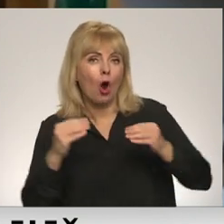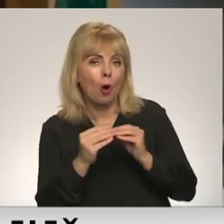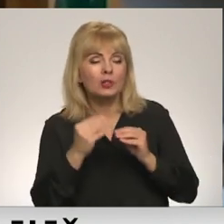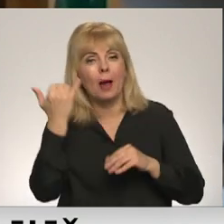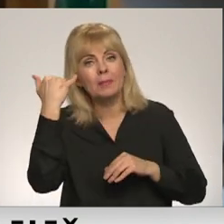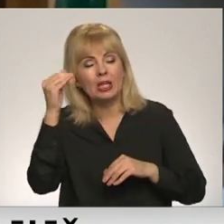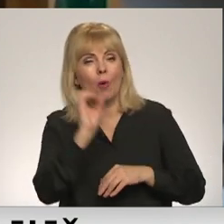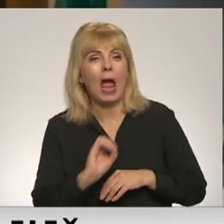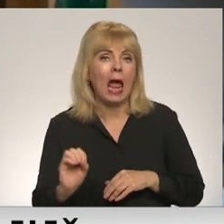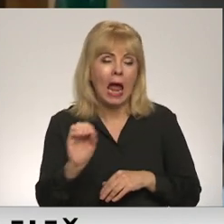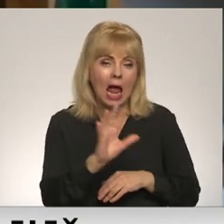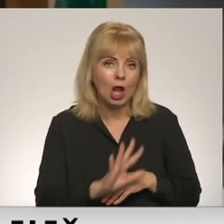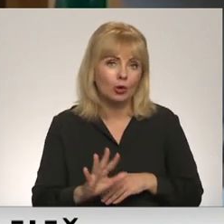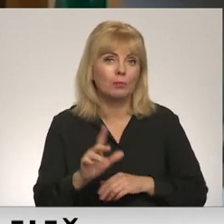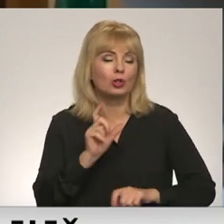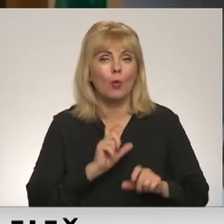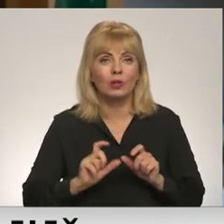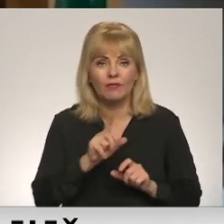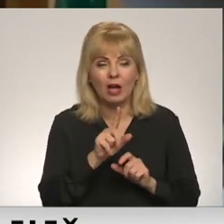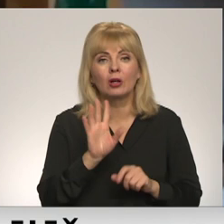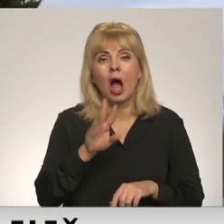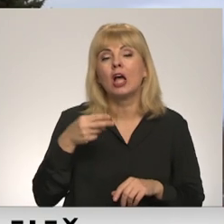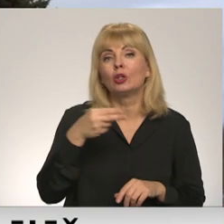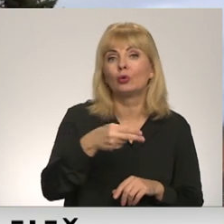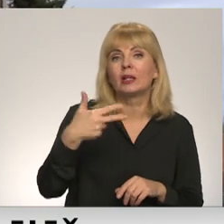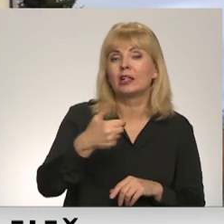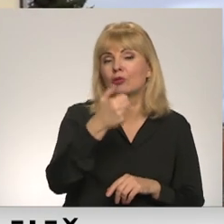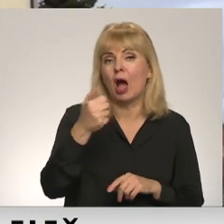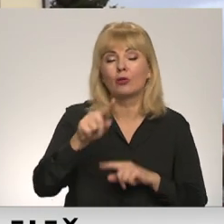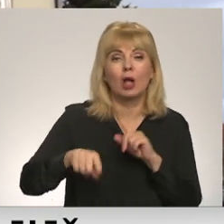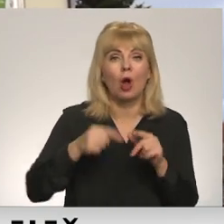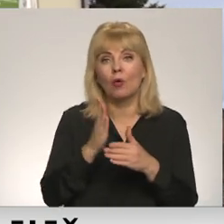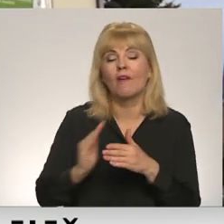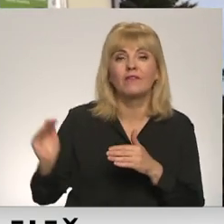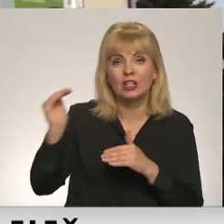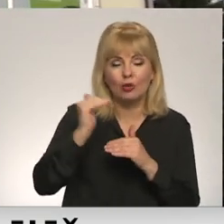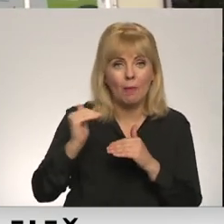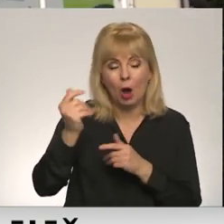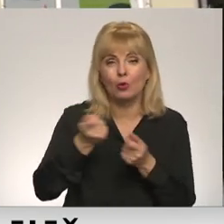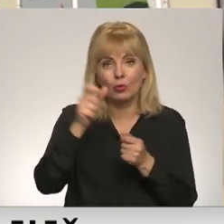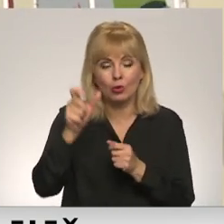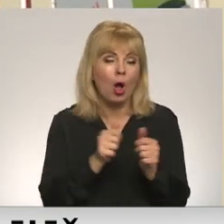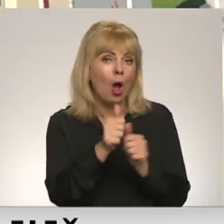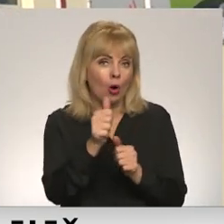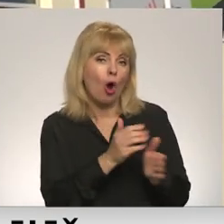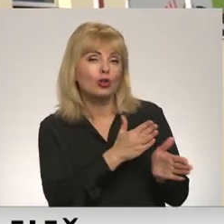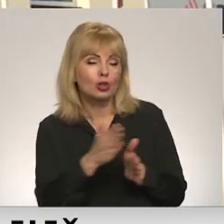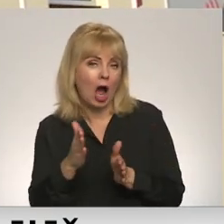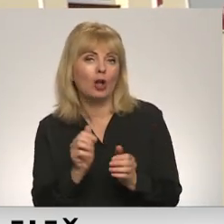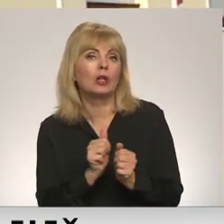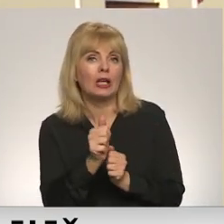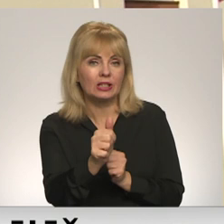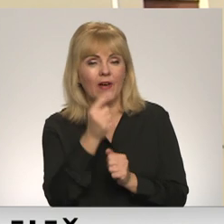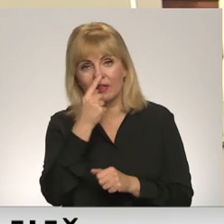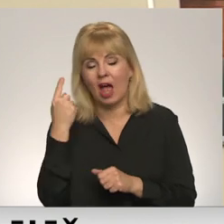Eiropas universitāti, kāda viņa būs 2030. Gadu. Nākamo Vidzemes augstskolas rektoru konkursa kārtībā izvirzīs